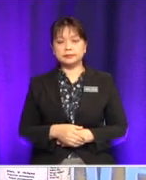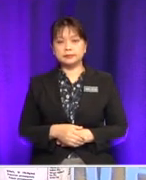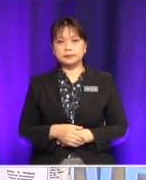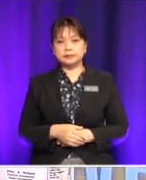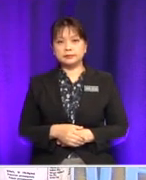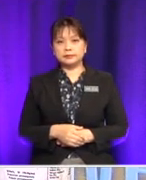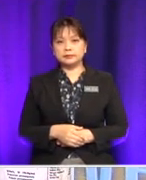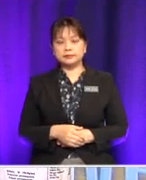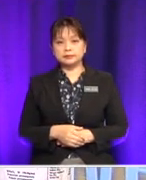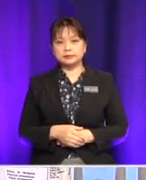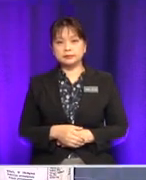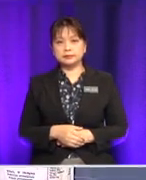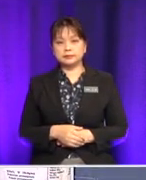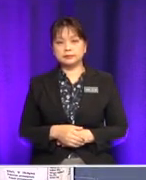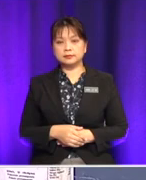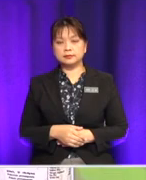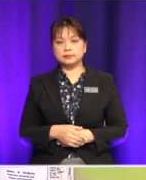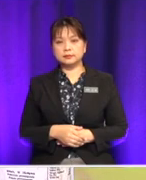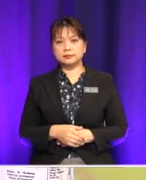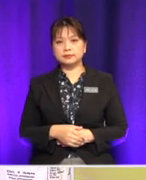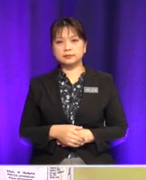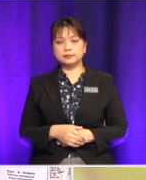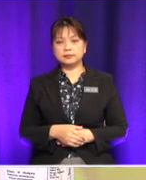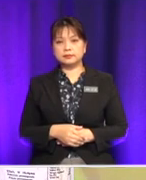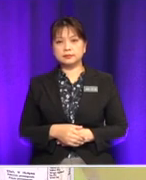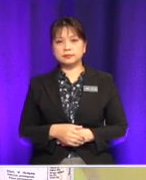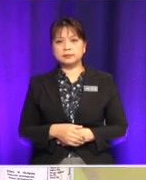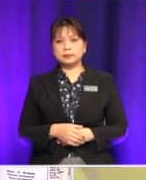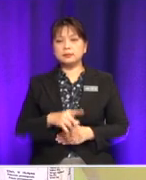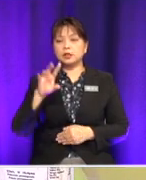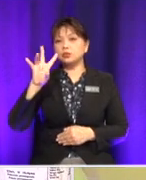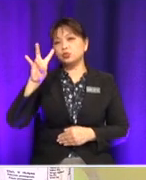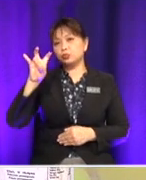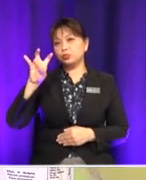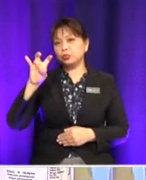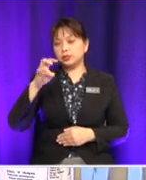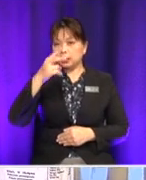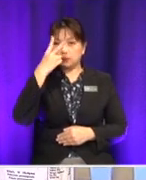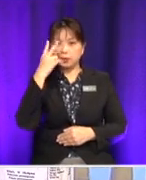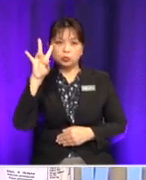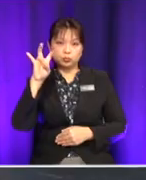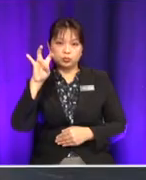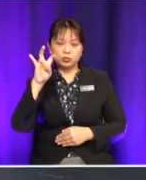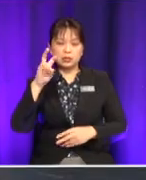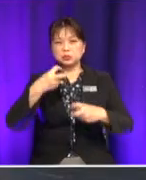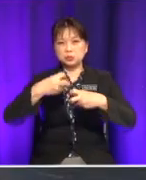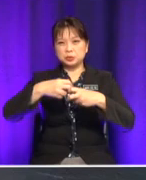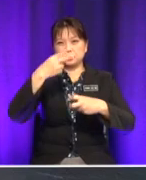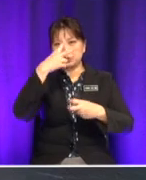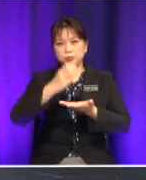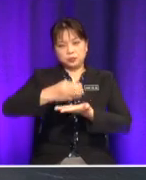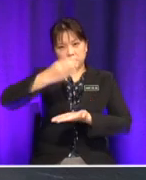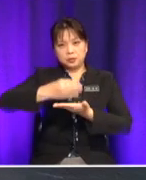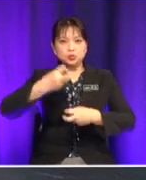minta 70 ML keren nah mana 70 ML guys untuk mengisi